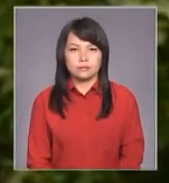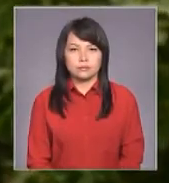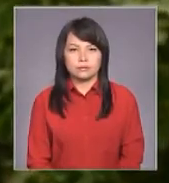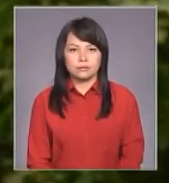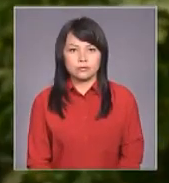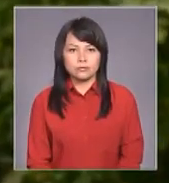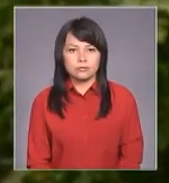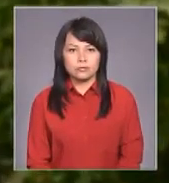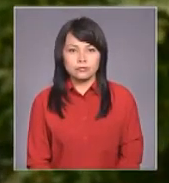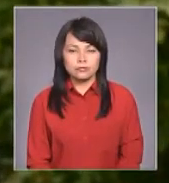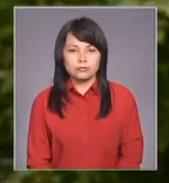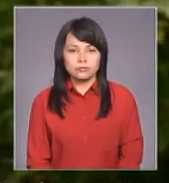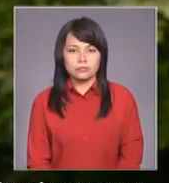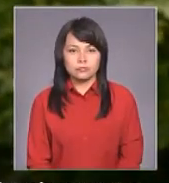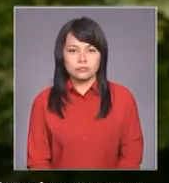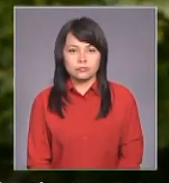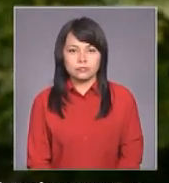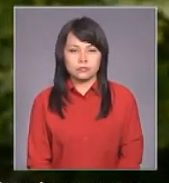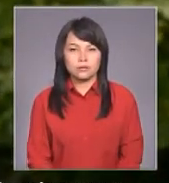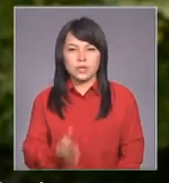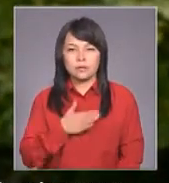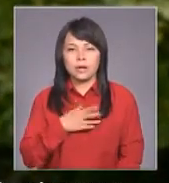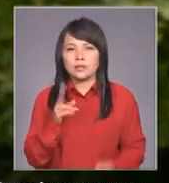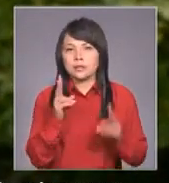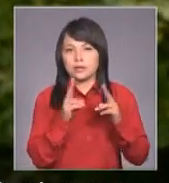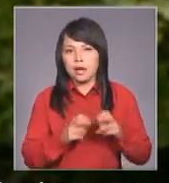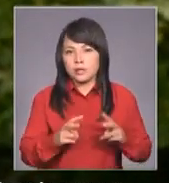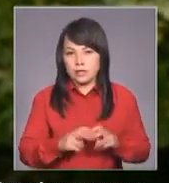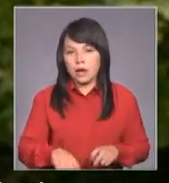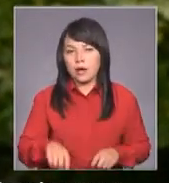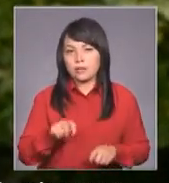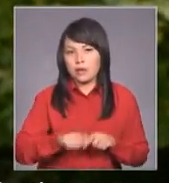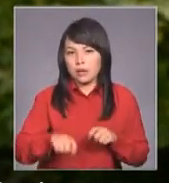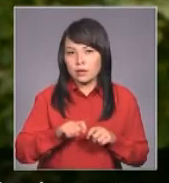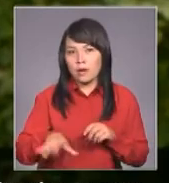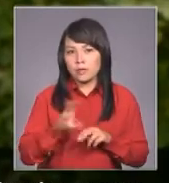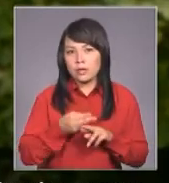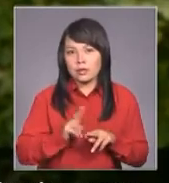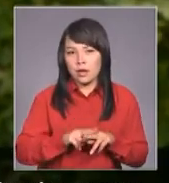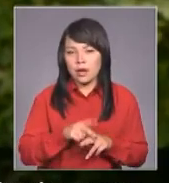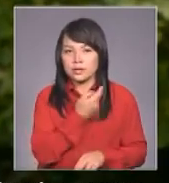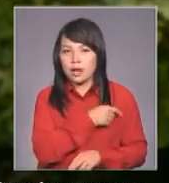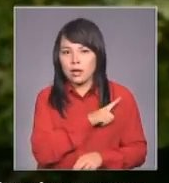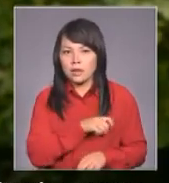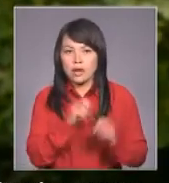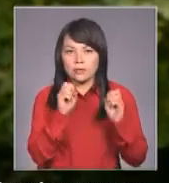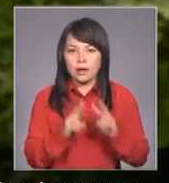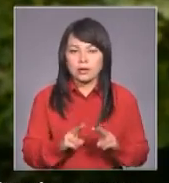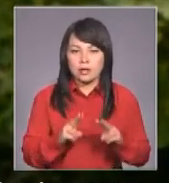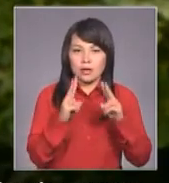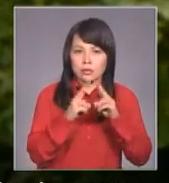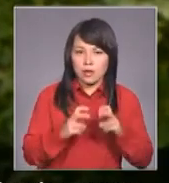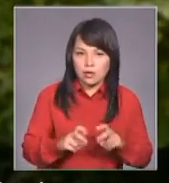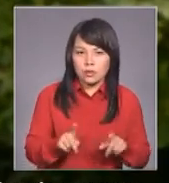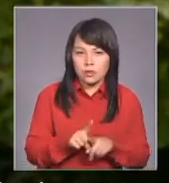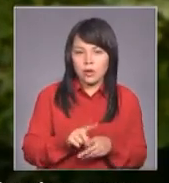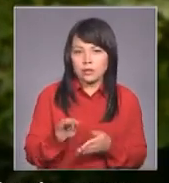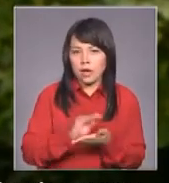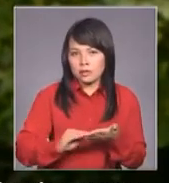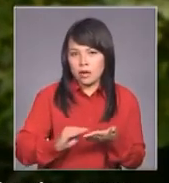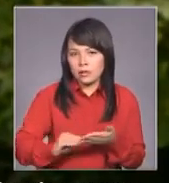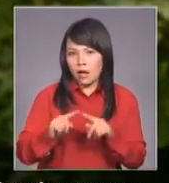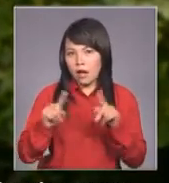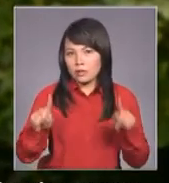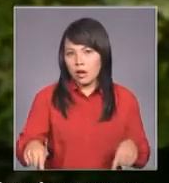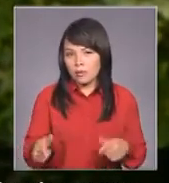После нашей проверки подготовлено. Біздің тексерістен кейін санитарлық эпидемиологиялық қорытынды жасалып, хаттама толтырылды. Қазіргі